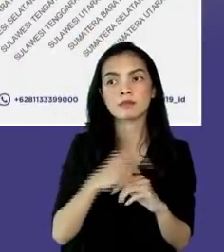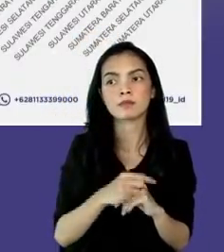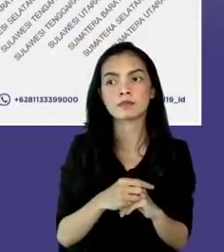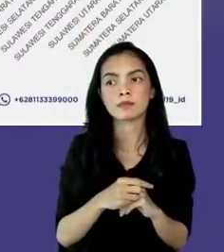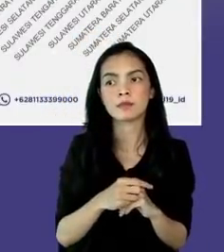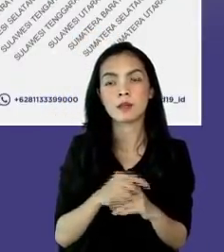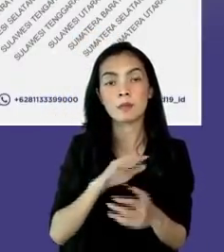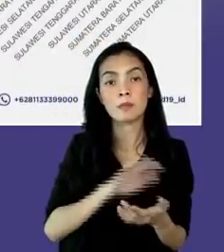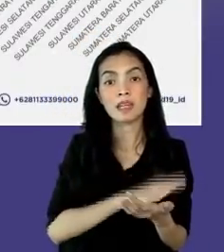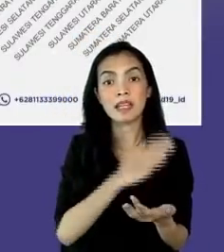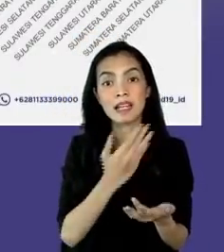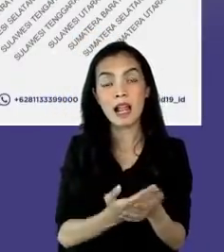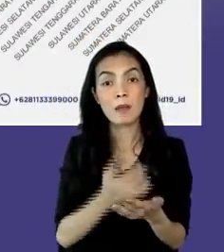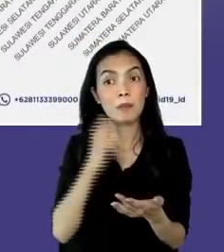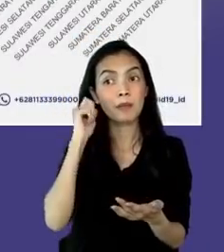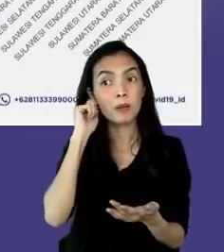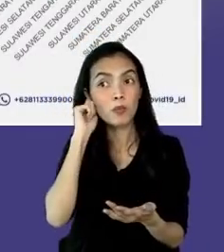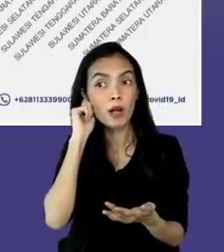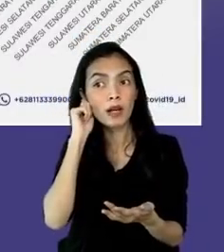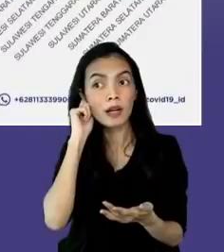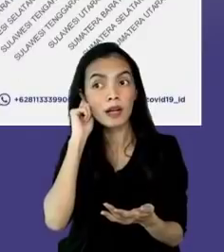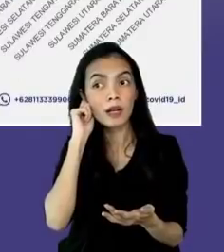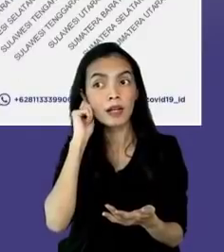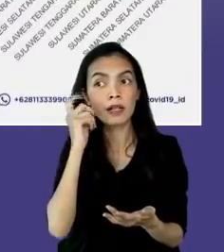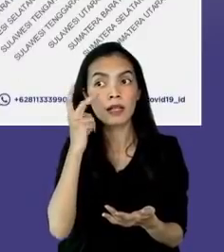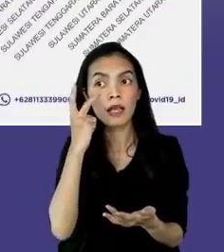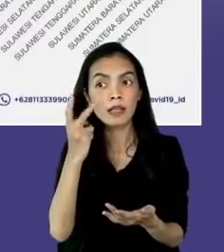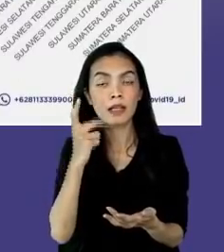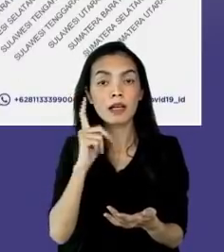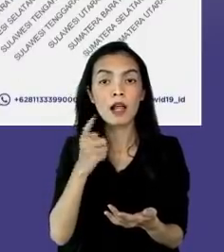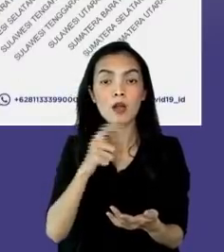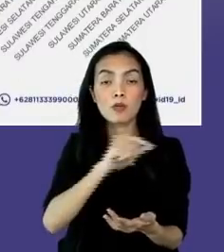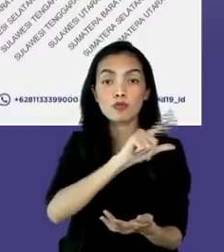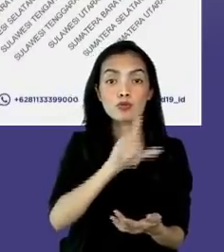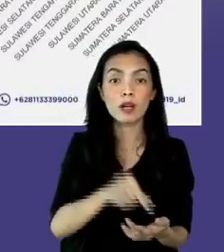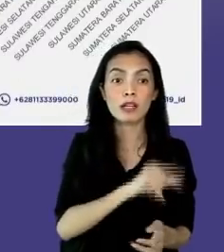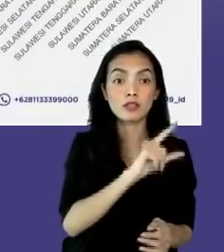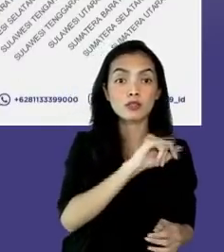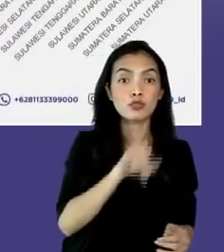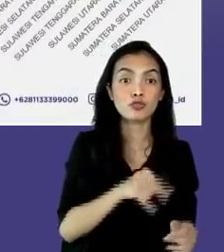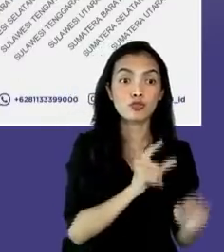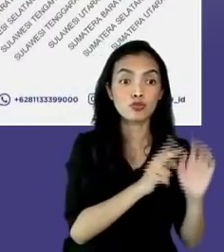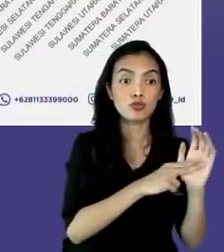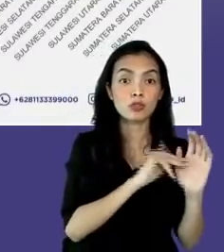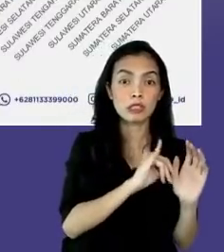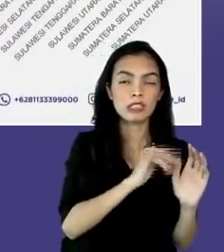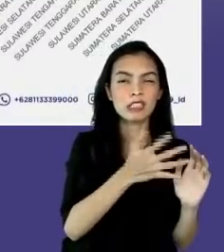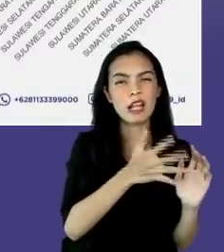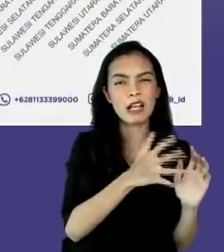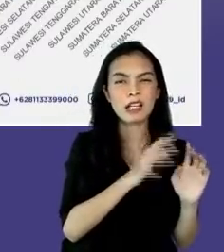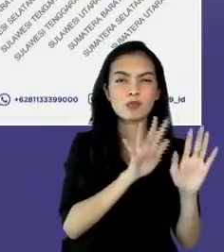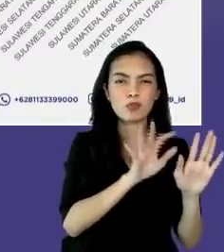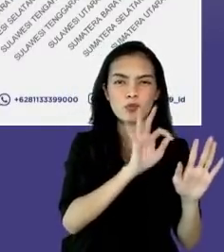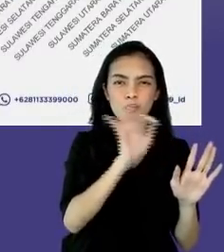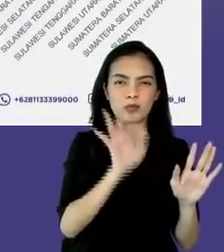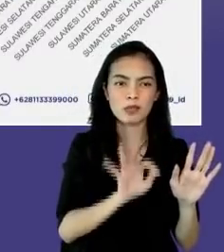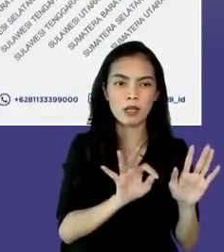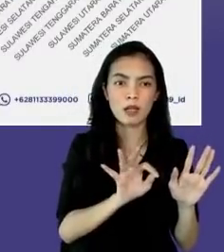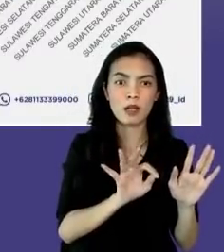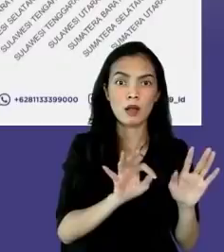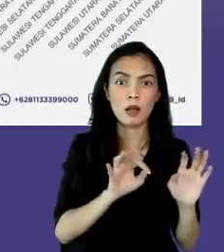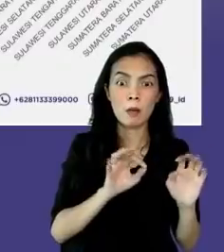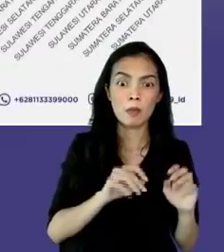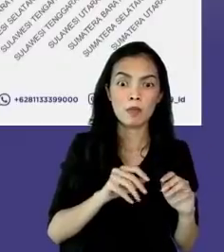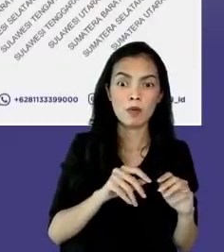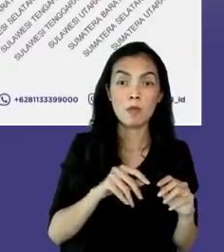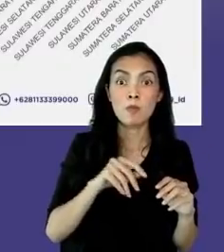persentase distribusi kematian pada perempuan. Jadi kalau misalnya di bulan Juni, ini angkanya mungkin masih sekitar 10%, tiba-tiba di